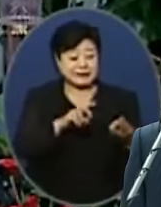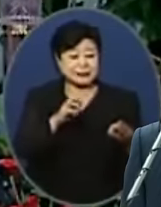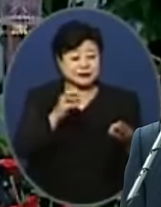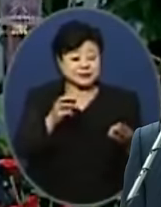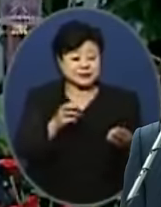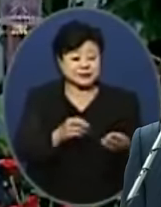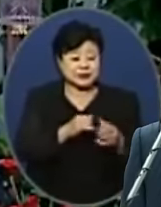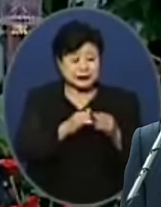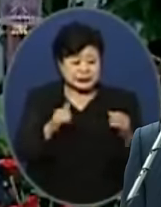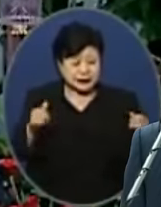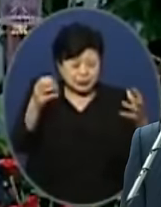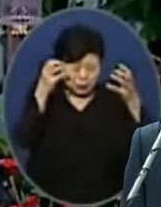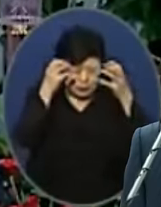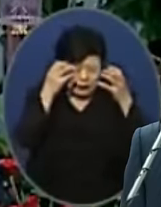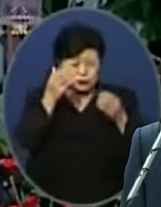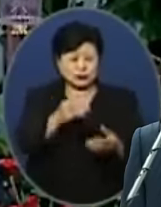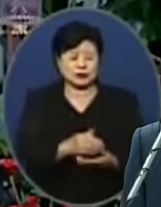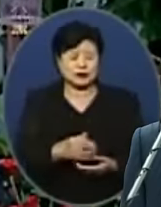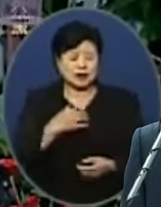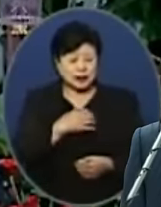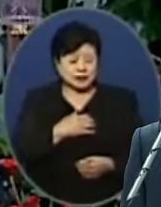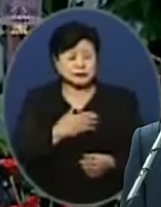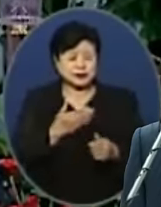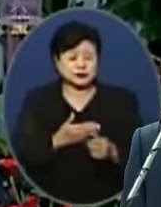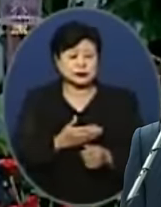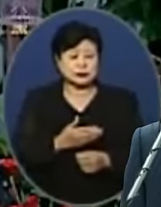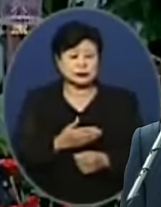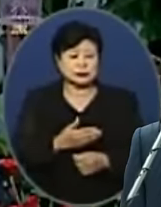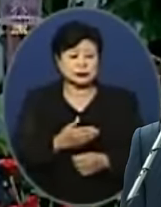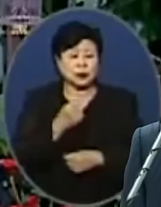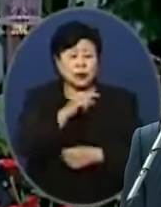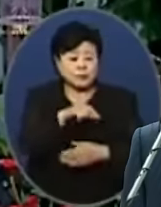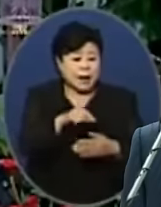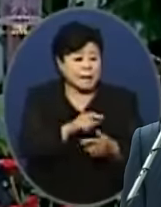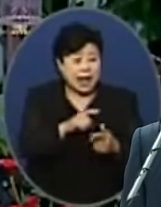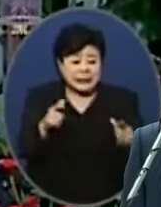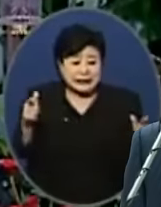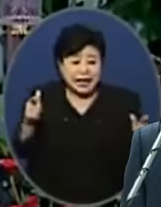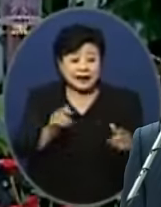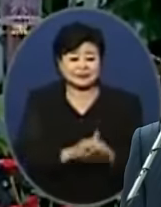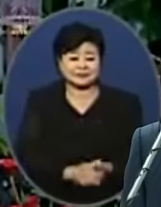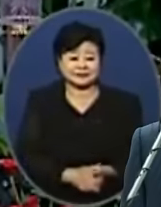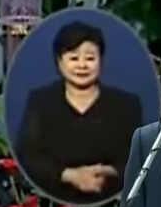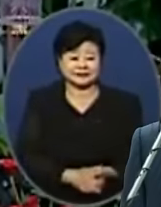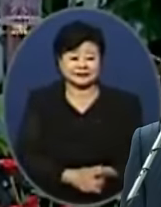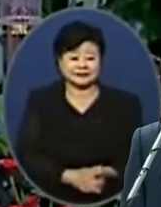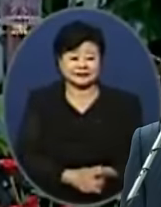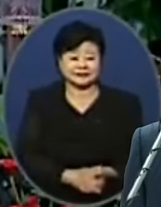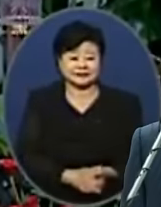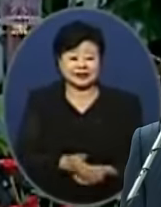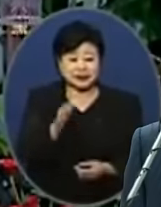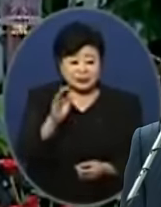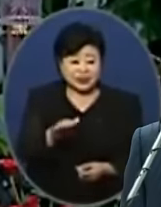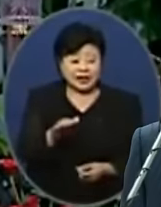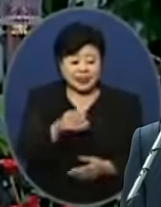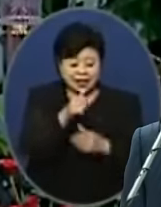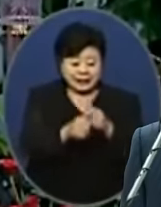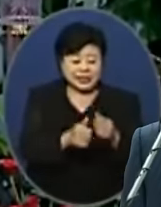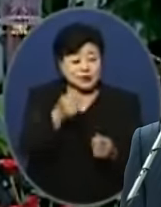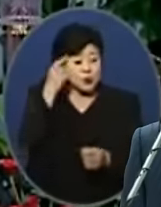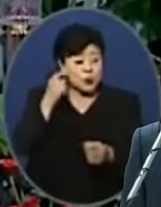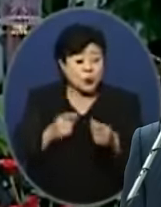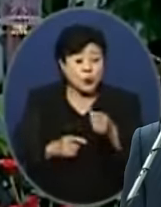주께서 인생으로 고생하게 하시며 근심하게 하심은 본심이 아니라고 말씀하십니다. 그러나 하나님이